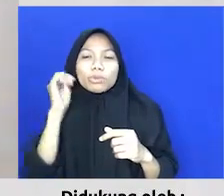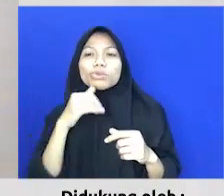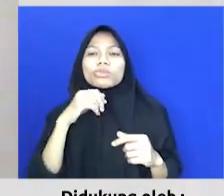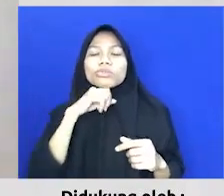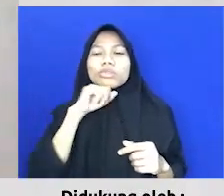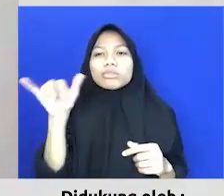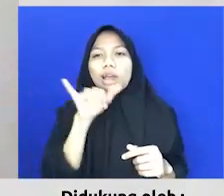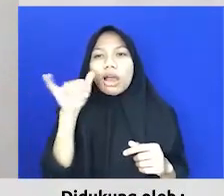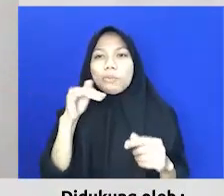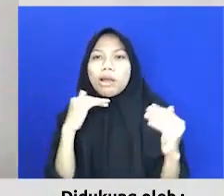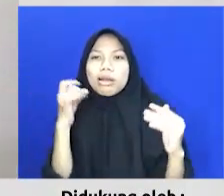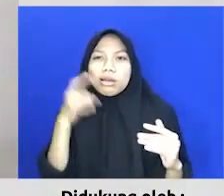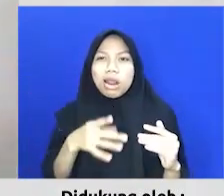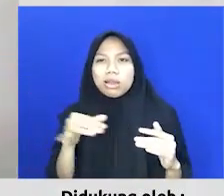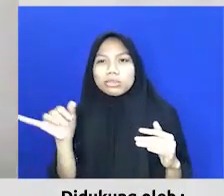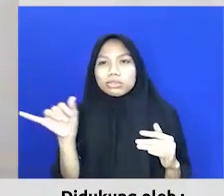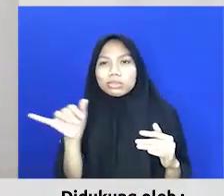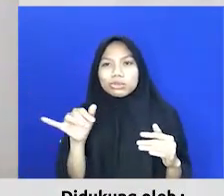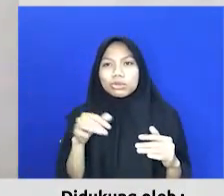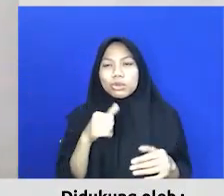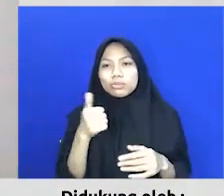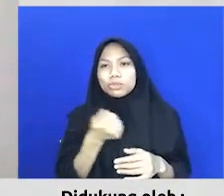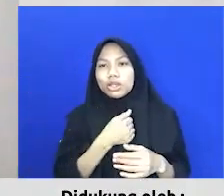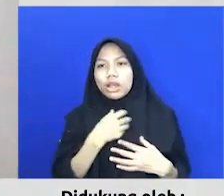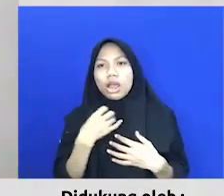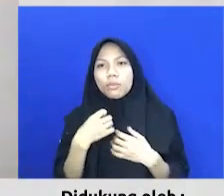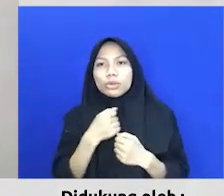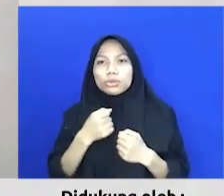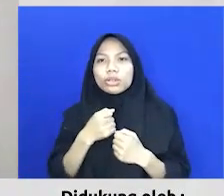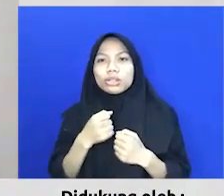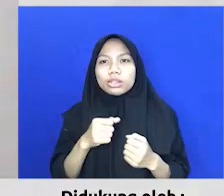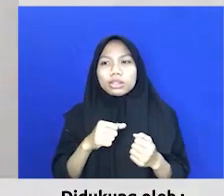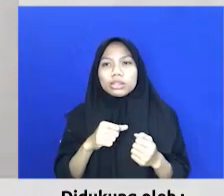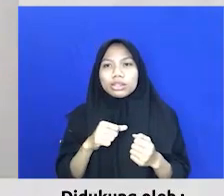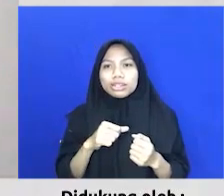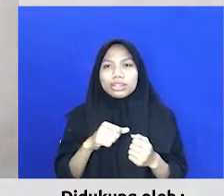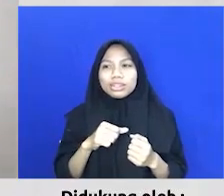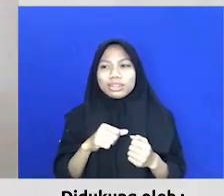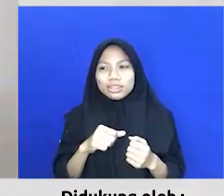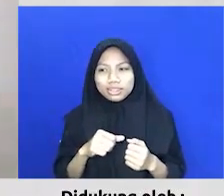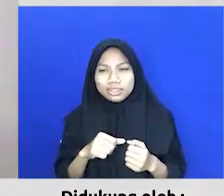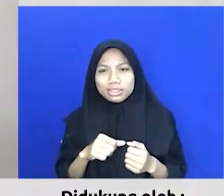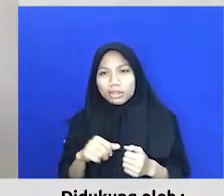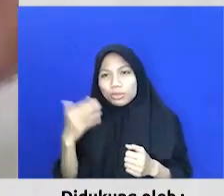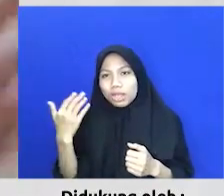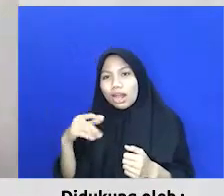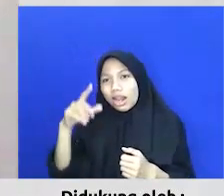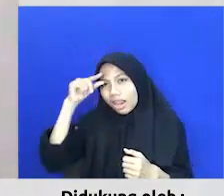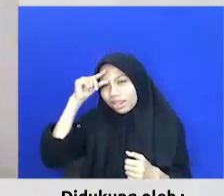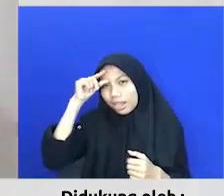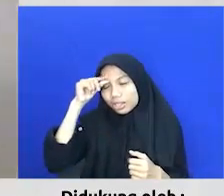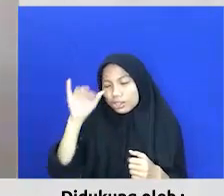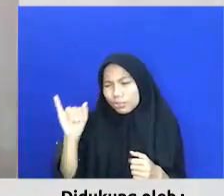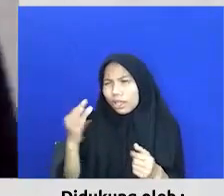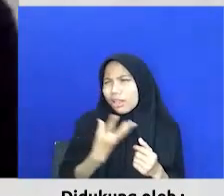saya sebenarnya juga murid nggak langsungnya Pak Alwi gitu, saya juga sarjana komunikasi tapi dari Unpad dan satu-satunya satu Pak saya di sini Pak, yang lain S2 semua dan S3